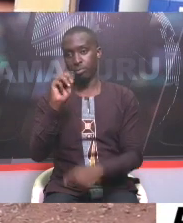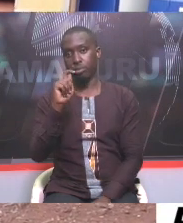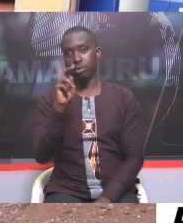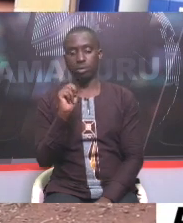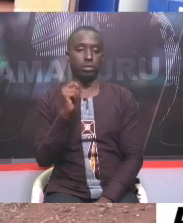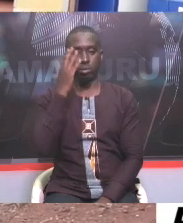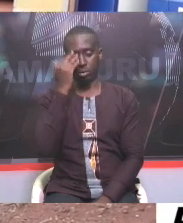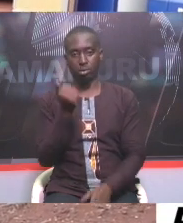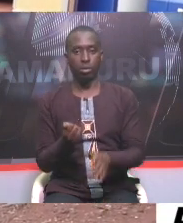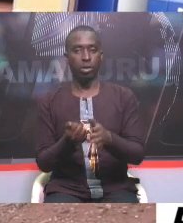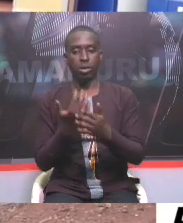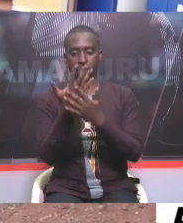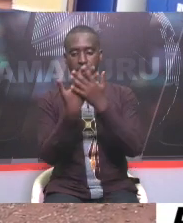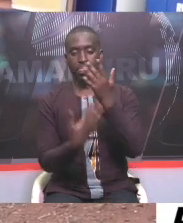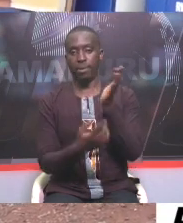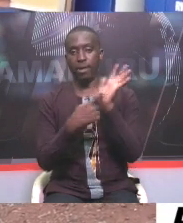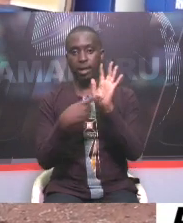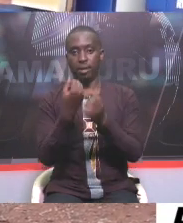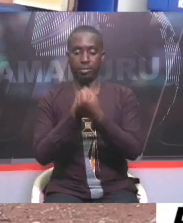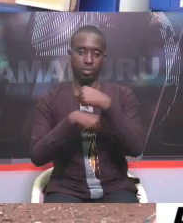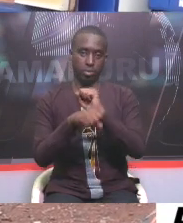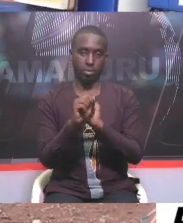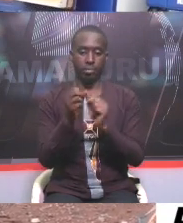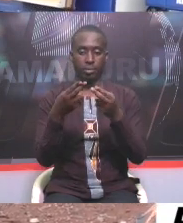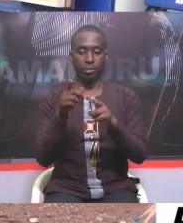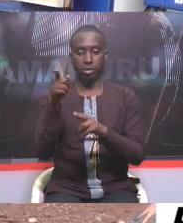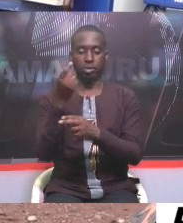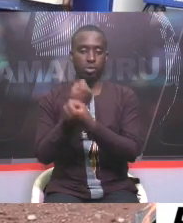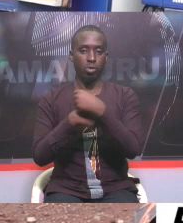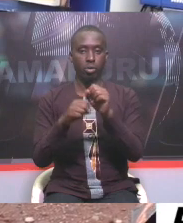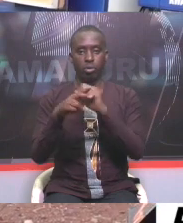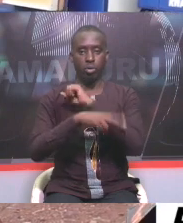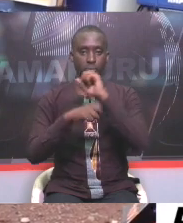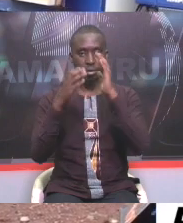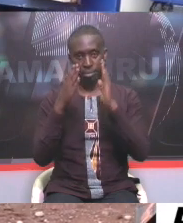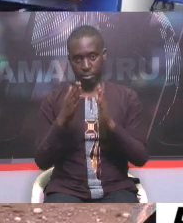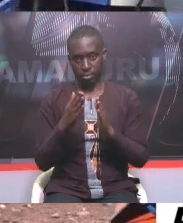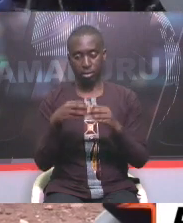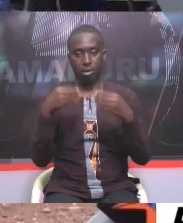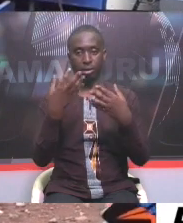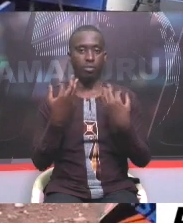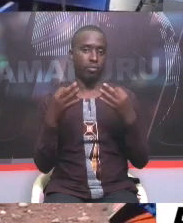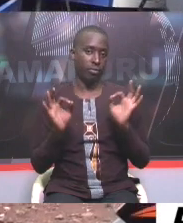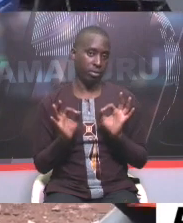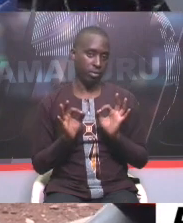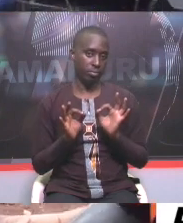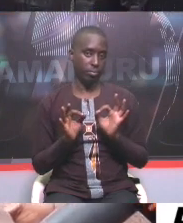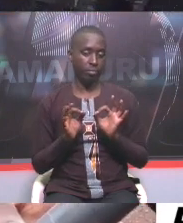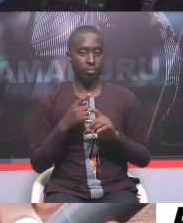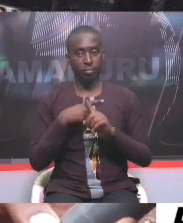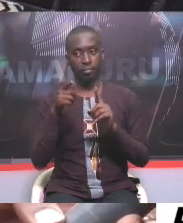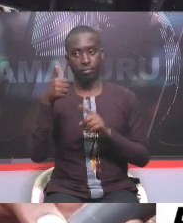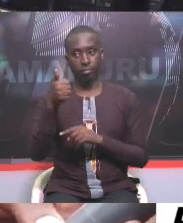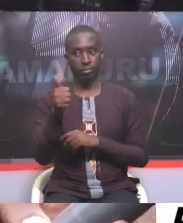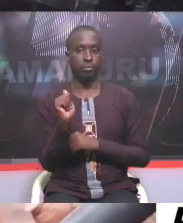historiki itangwa ku buntu igaragaza ibikorwa byabayeho n'icyo gikorwa cyo kumwiba itangwa ku buntu ahubwo